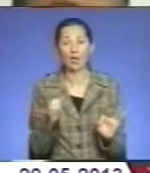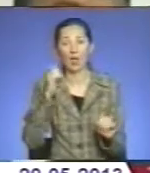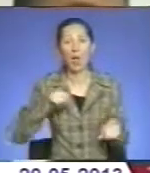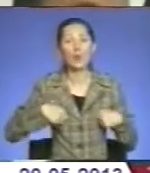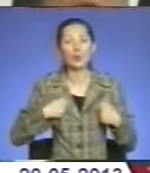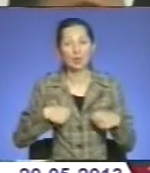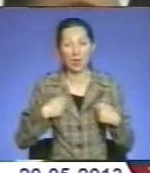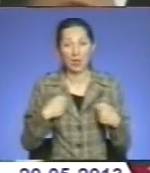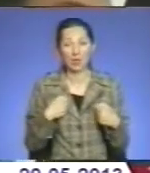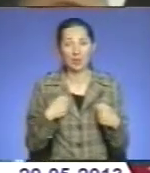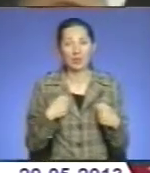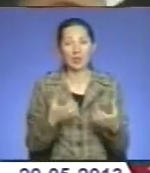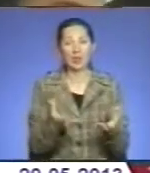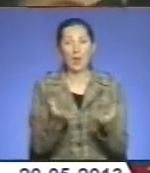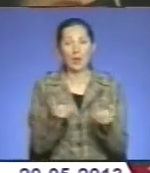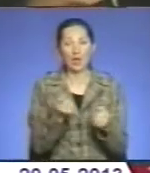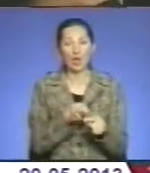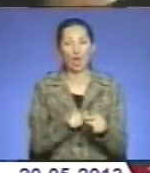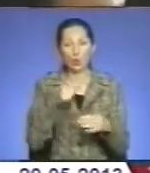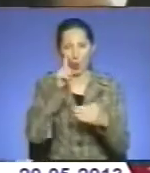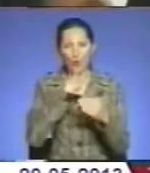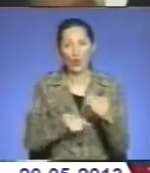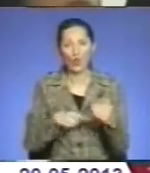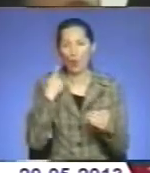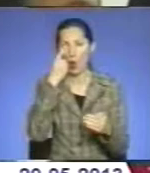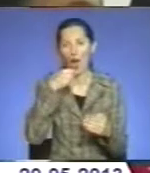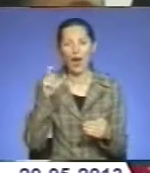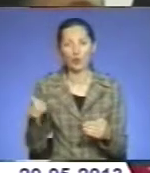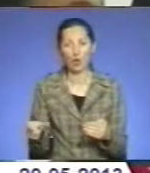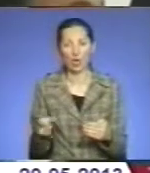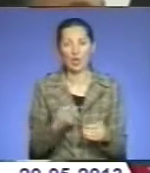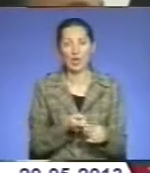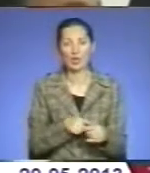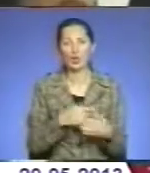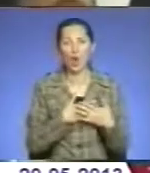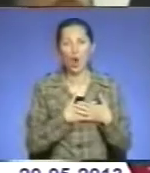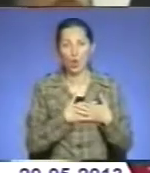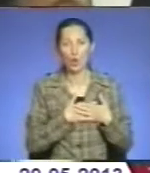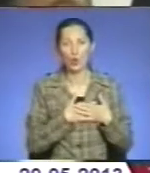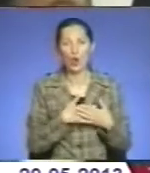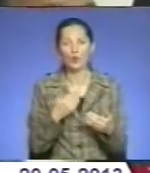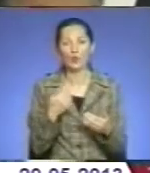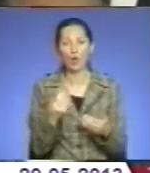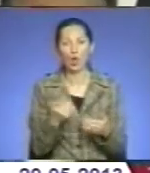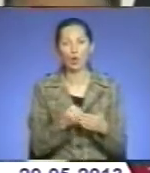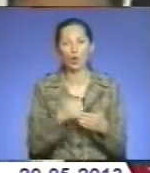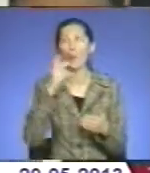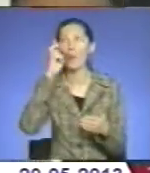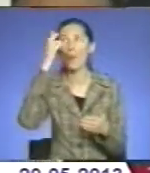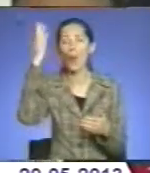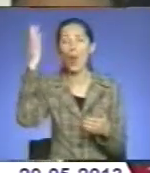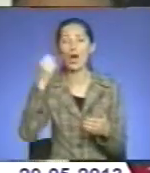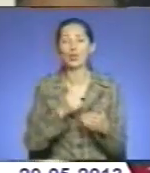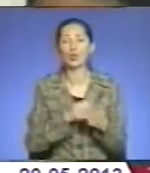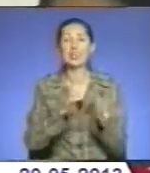постарається сприйняти оцю віру автора, сприйняти оцю любов його до Бога, до